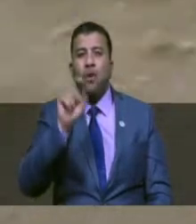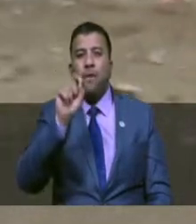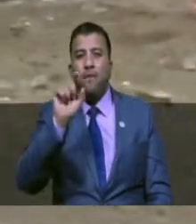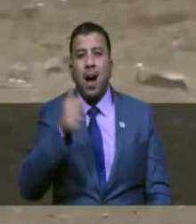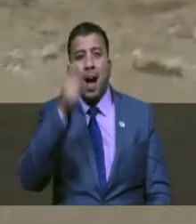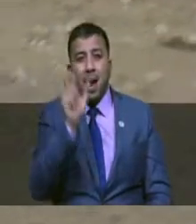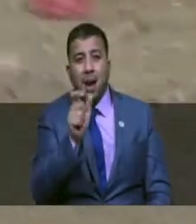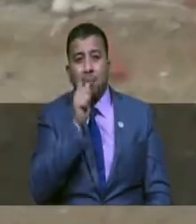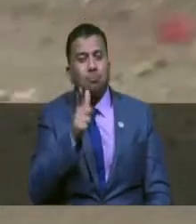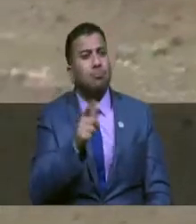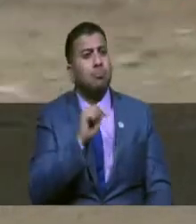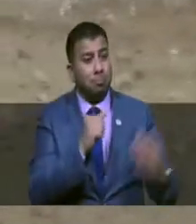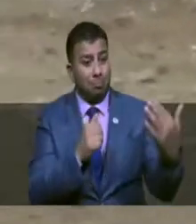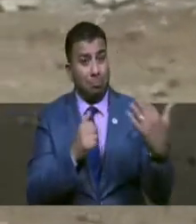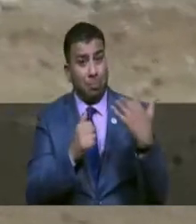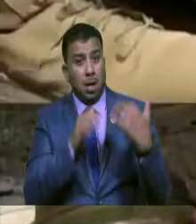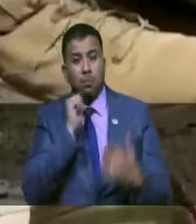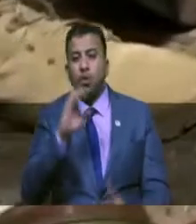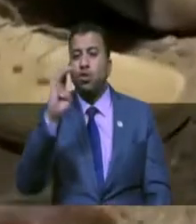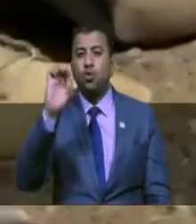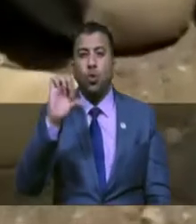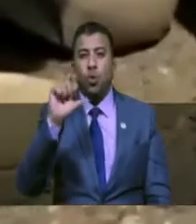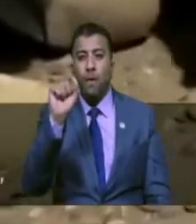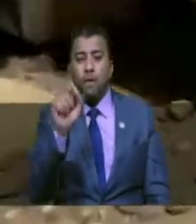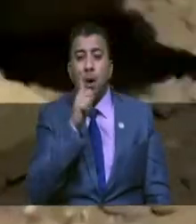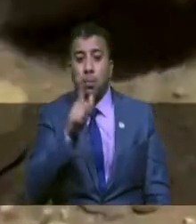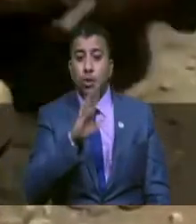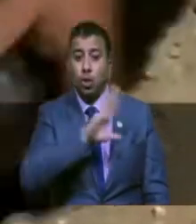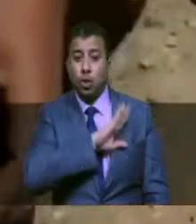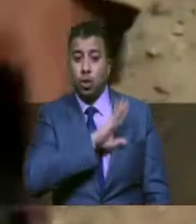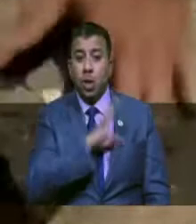البيضاء. أما في محافظة الجوف فحررت